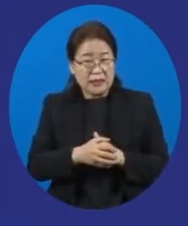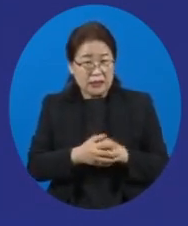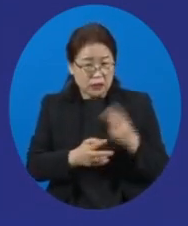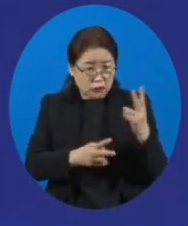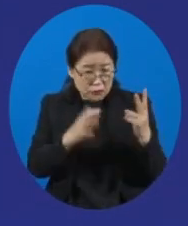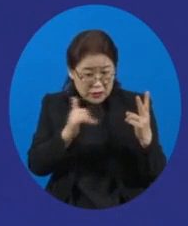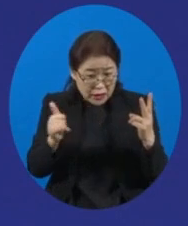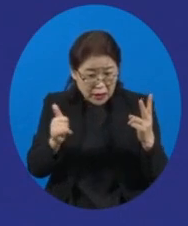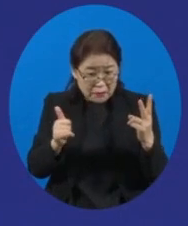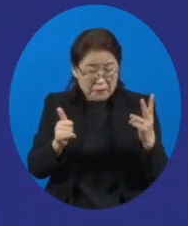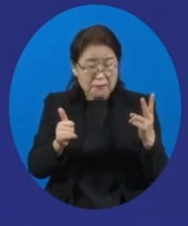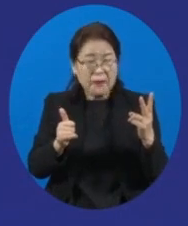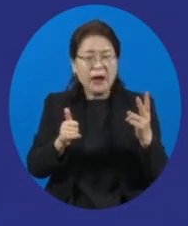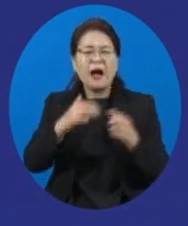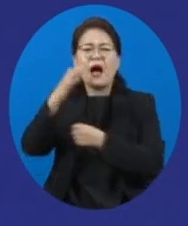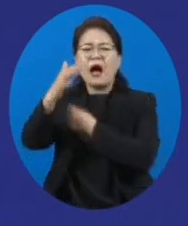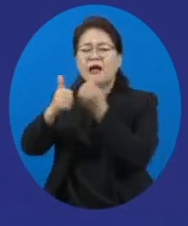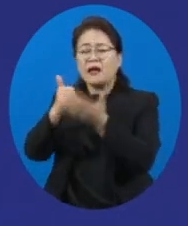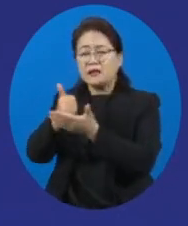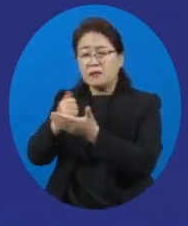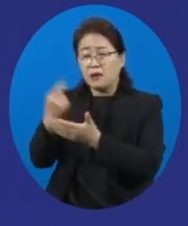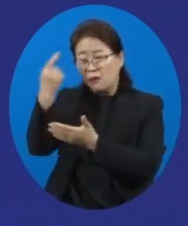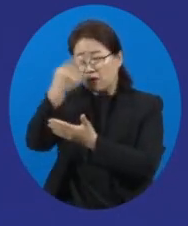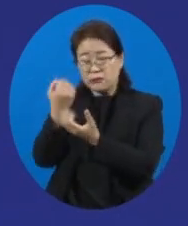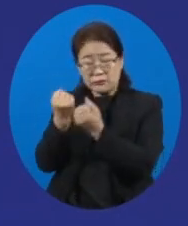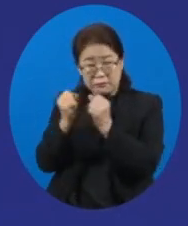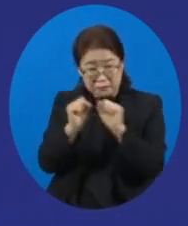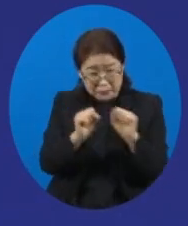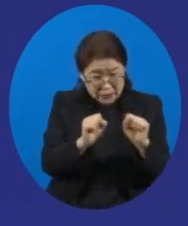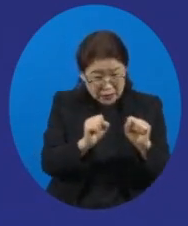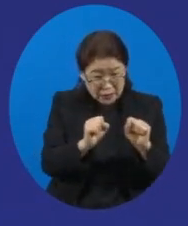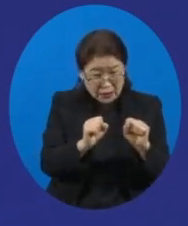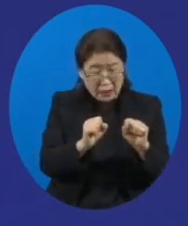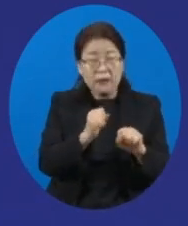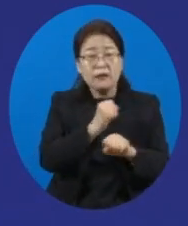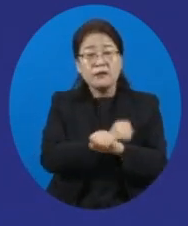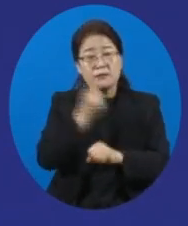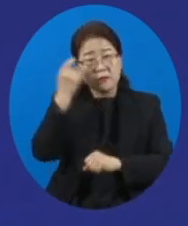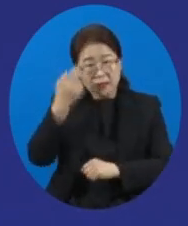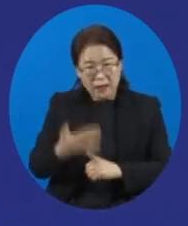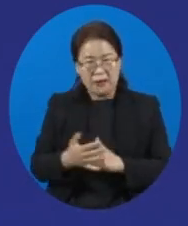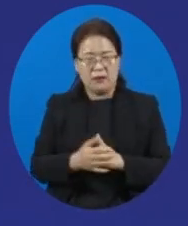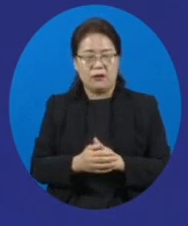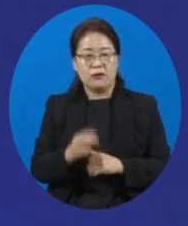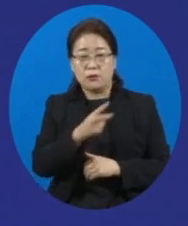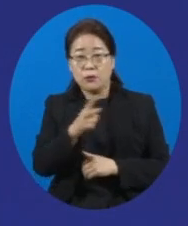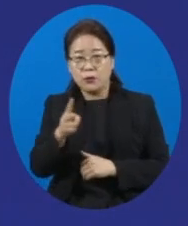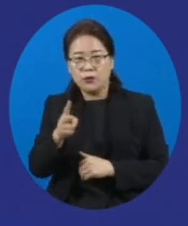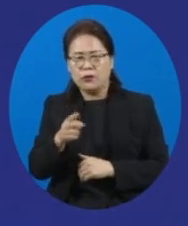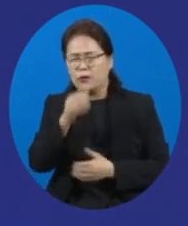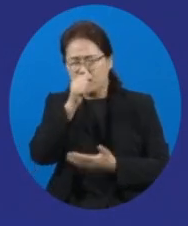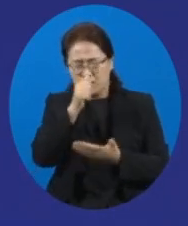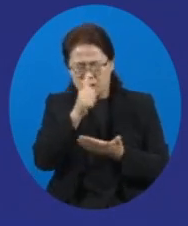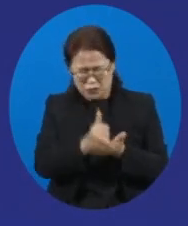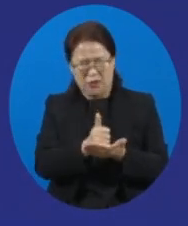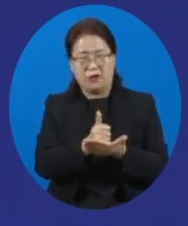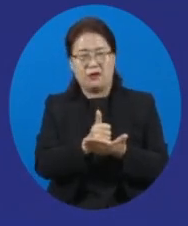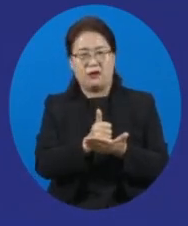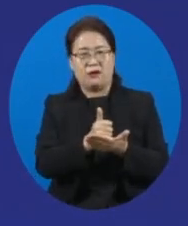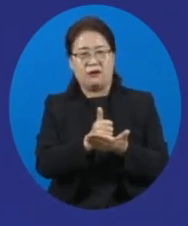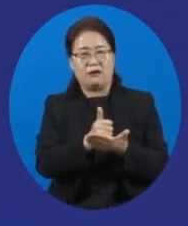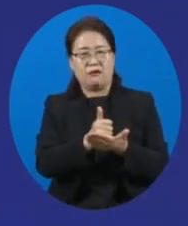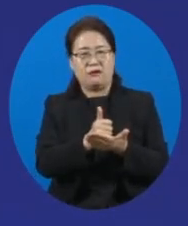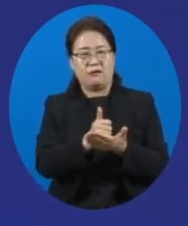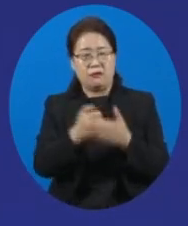하여금 하나님의 낯을 피하게 만들었을까요? 그것은 바로 죄입니다. 좀